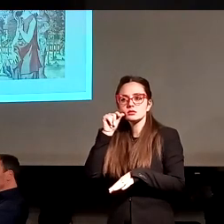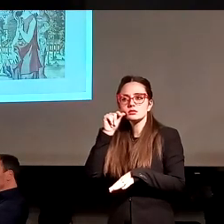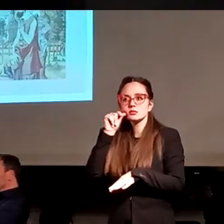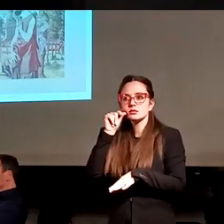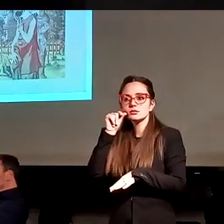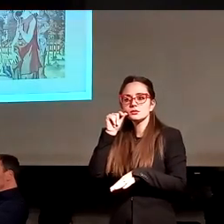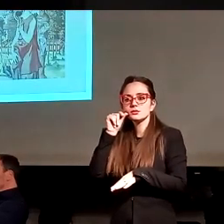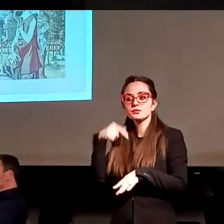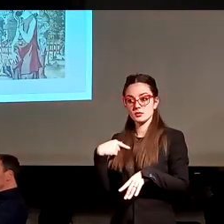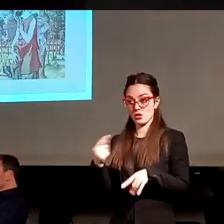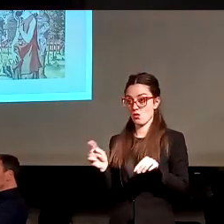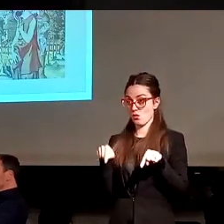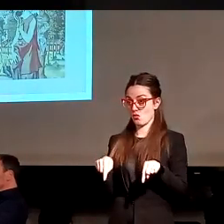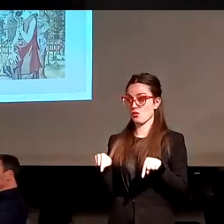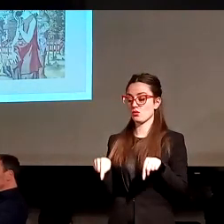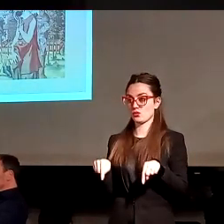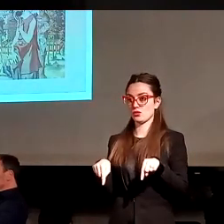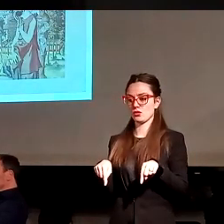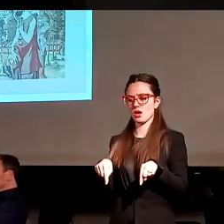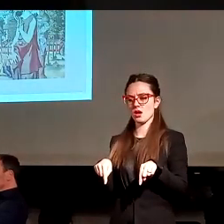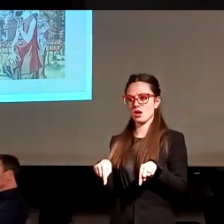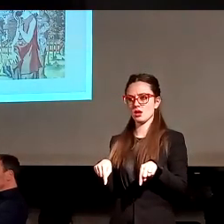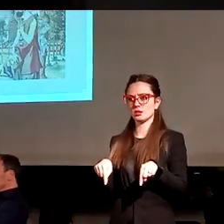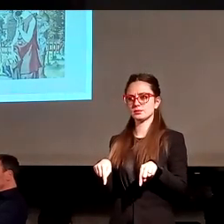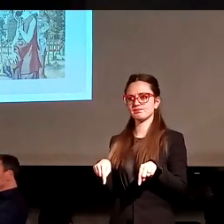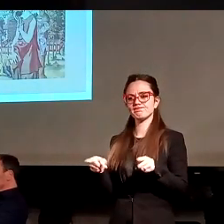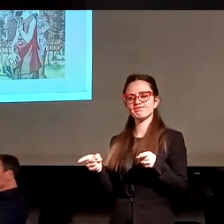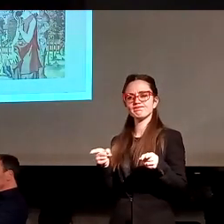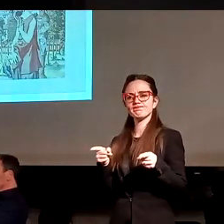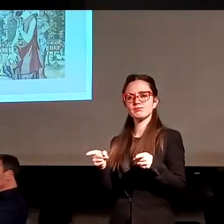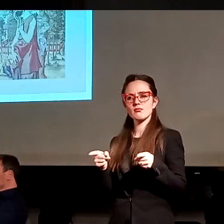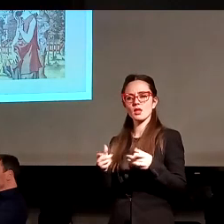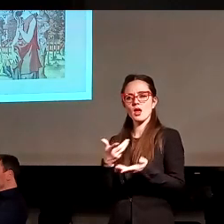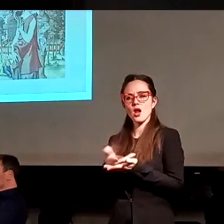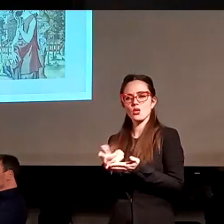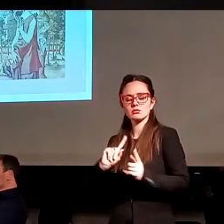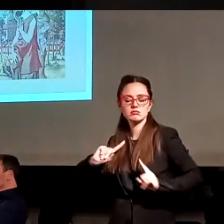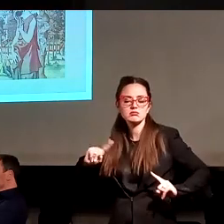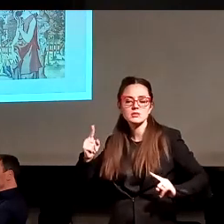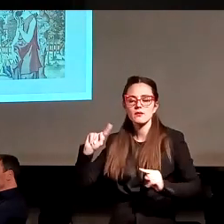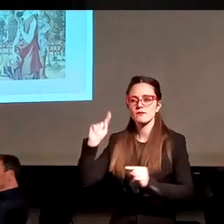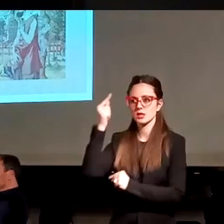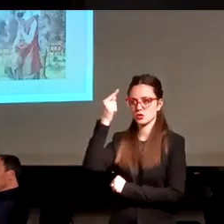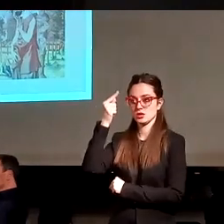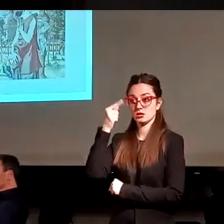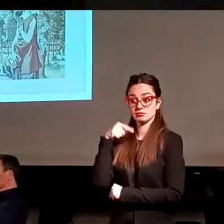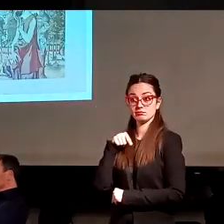arrivò adesso al punto più difficile del mio racconto esso